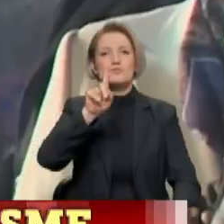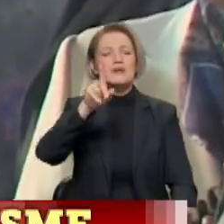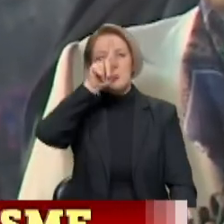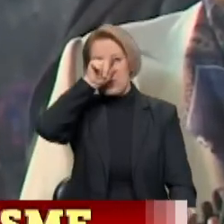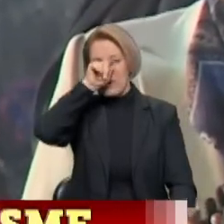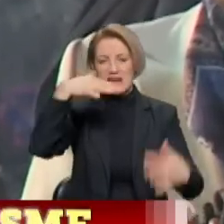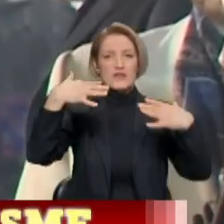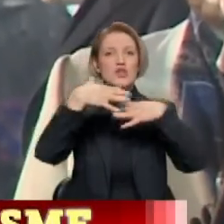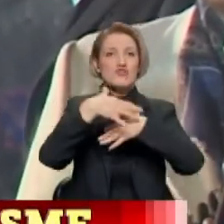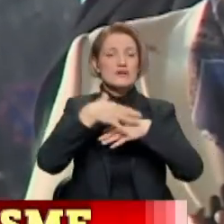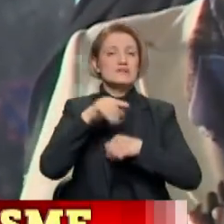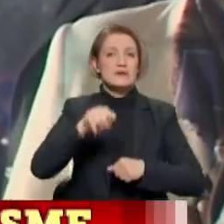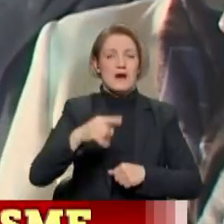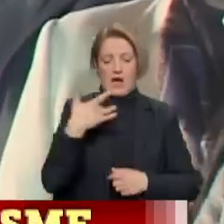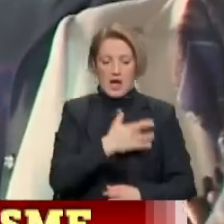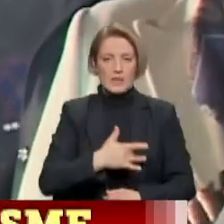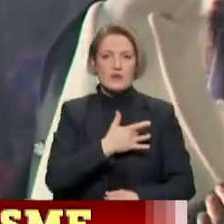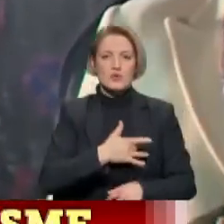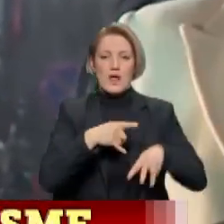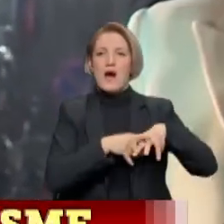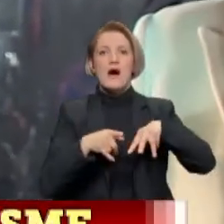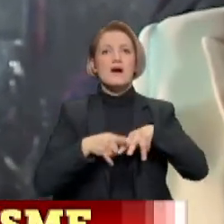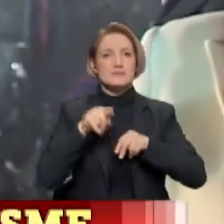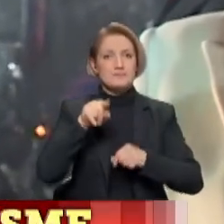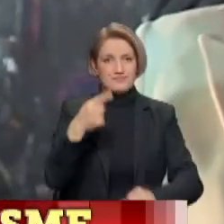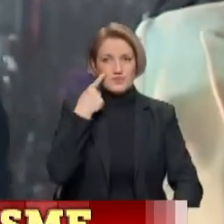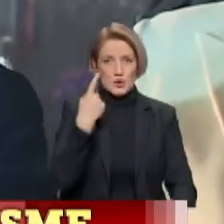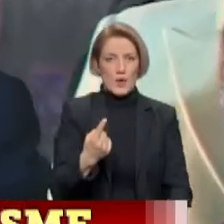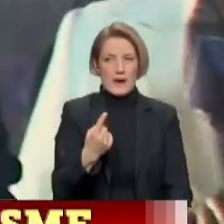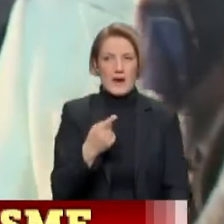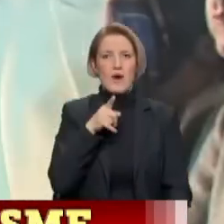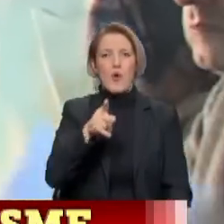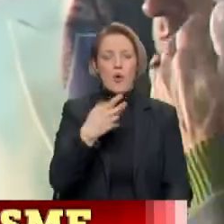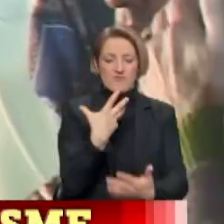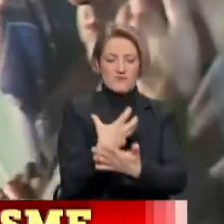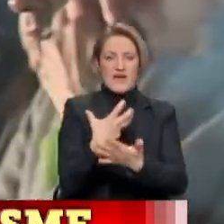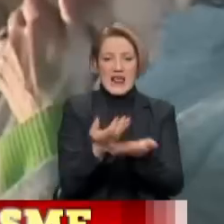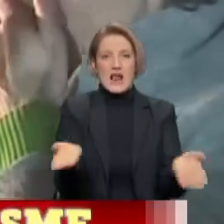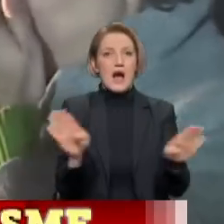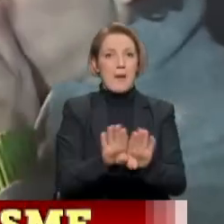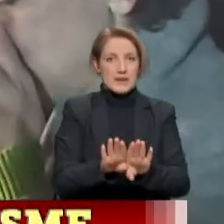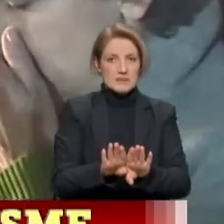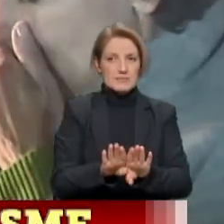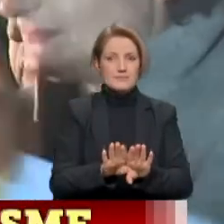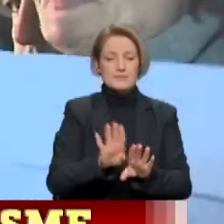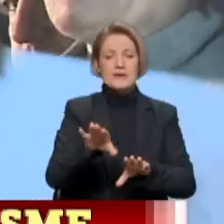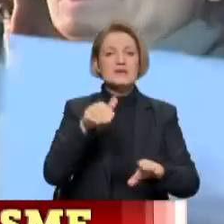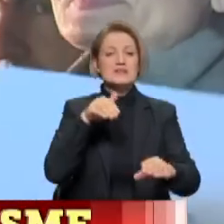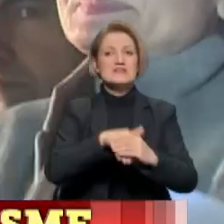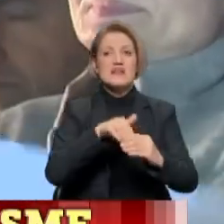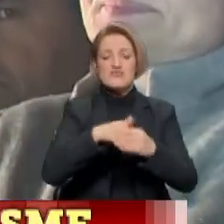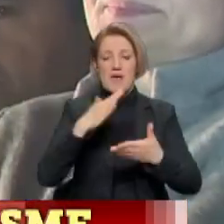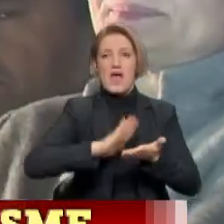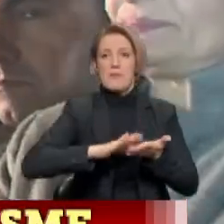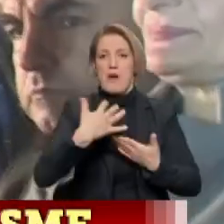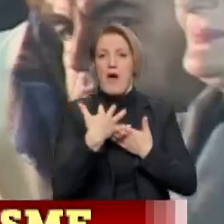Mart gecesi Anadolu Ajansı üzerinden o verileri kapatıp seçimi